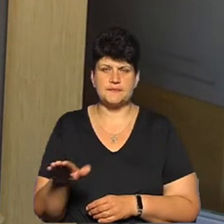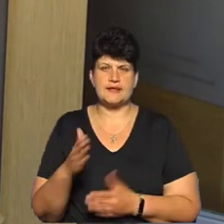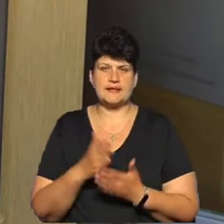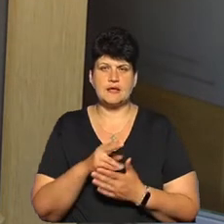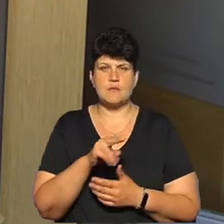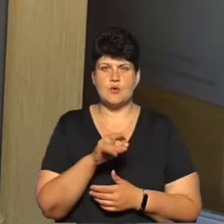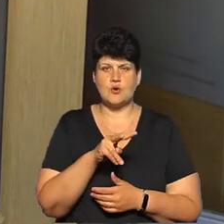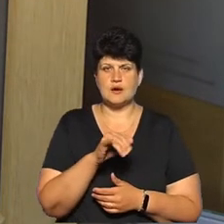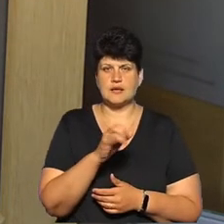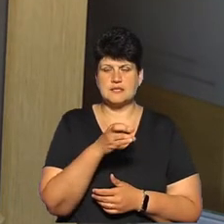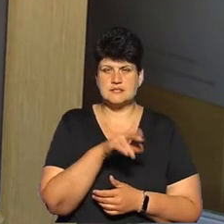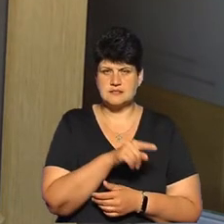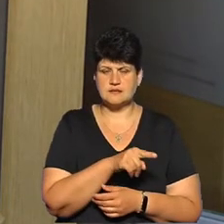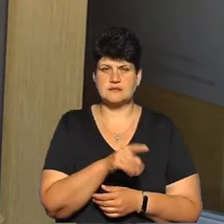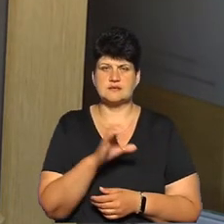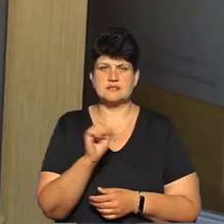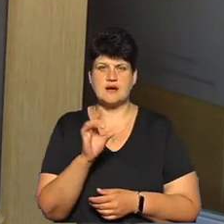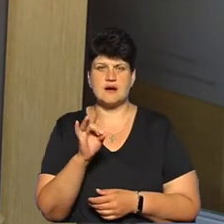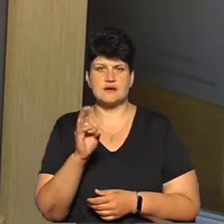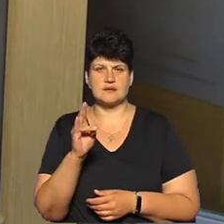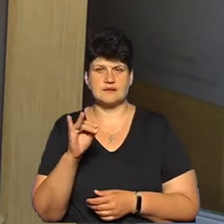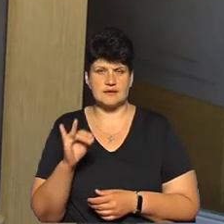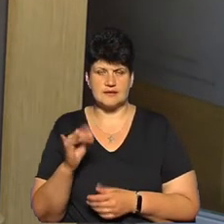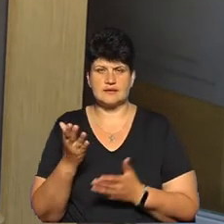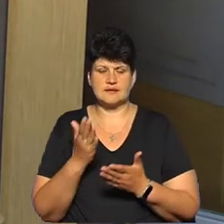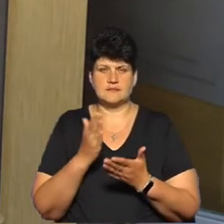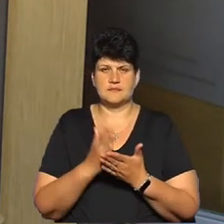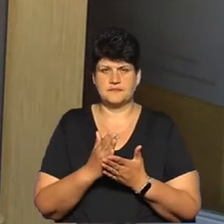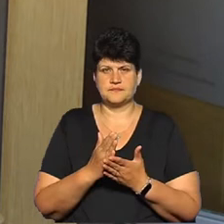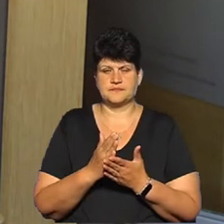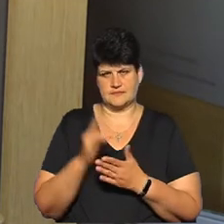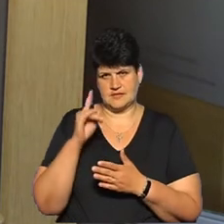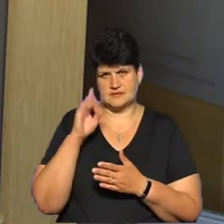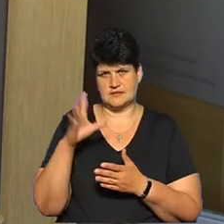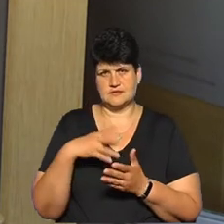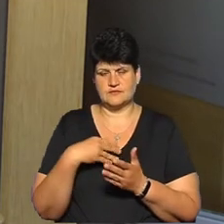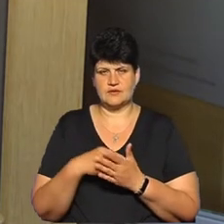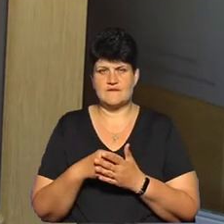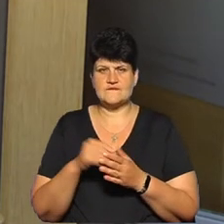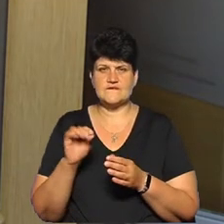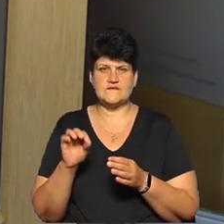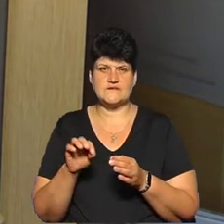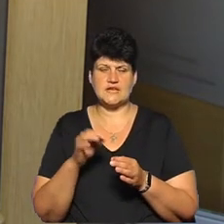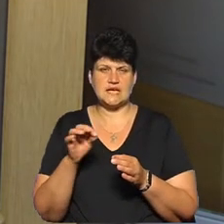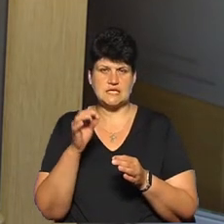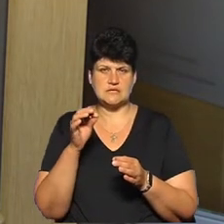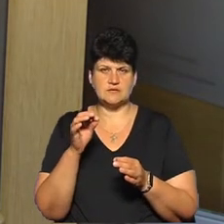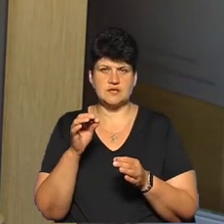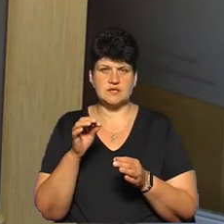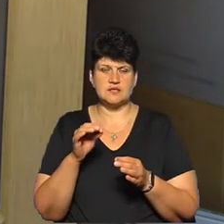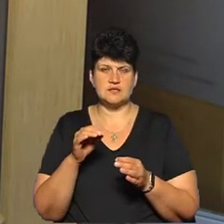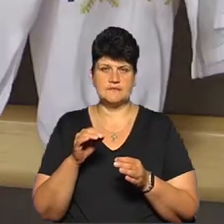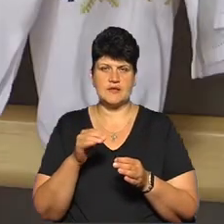Полісся, Сарненський район, який славиться також своїми вирізаннями. І відповідно швами